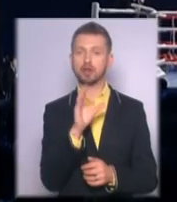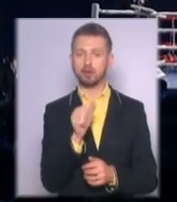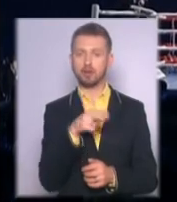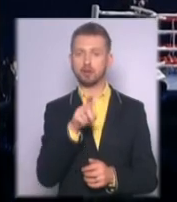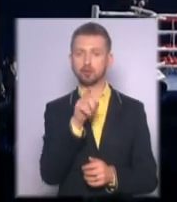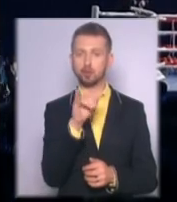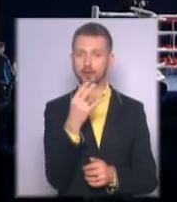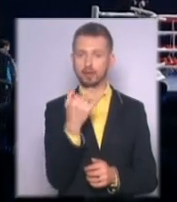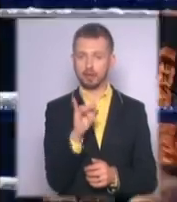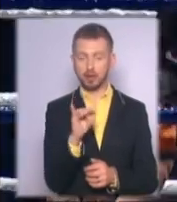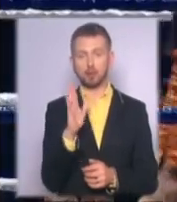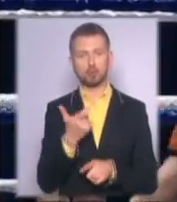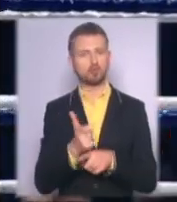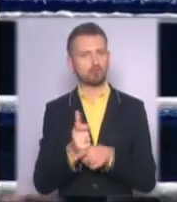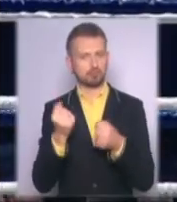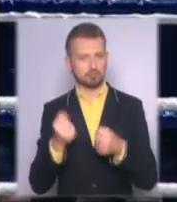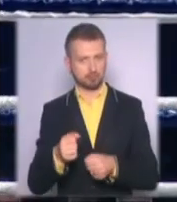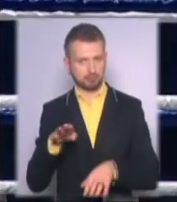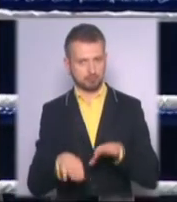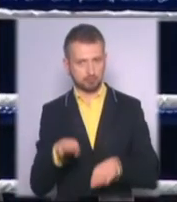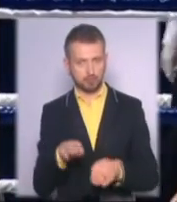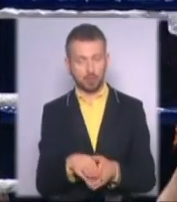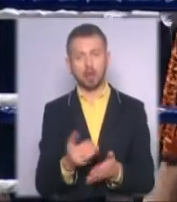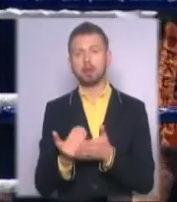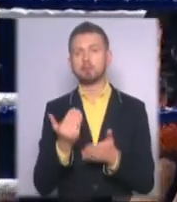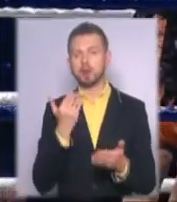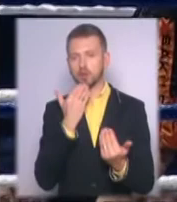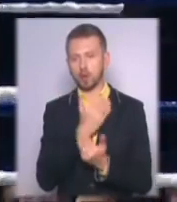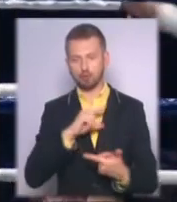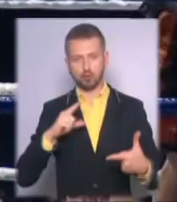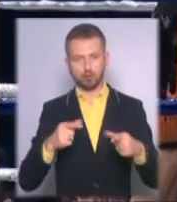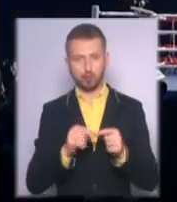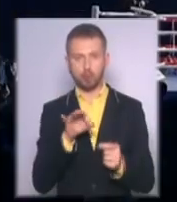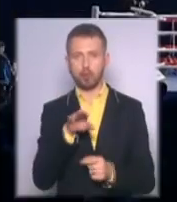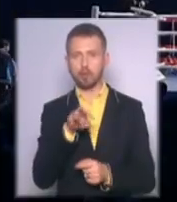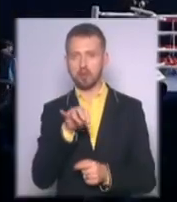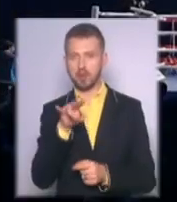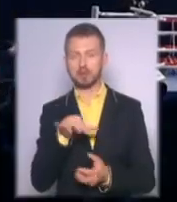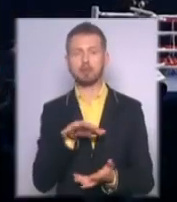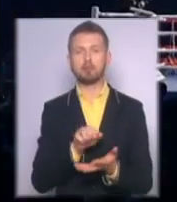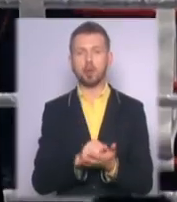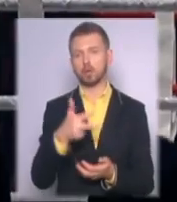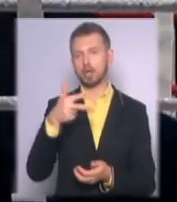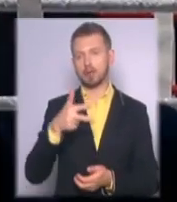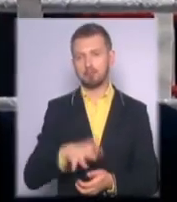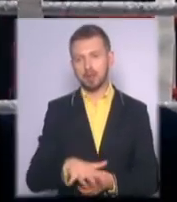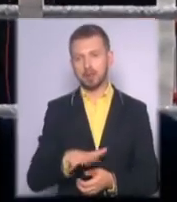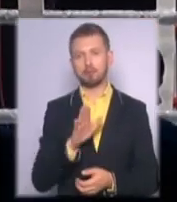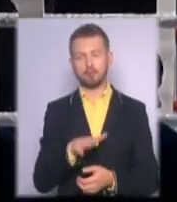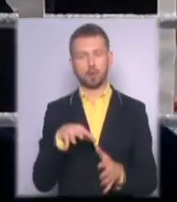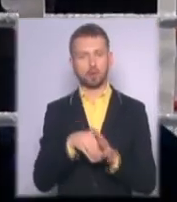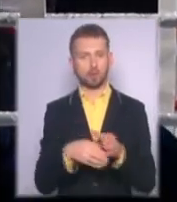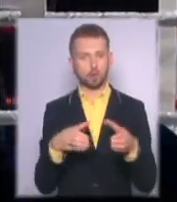у суперництві супертяжів. Напередодні заключного туру отамани посідають третю позицію у групі «А». Кубинські приборковачі